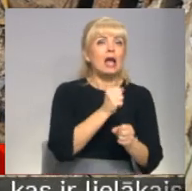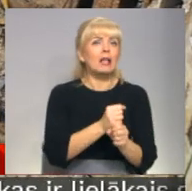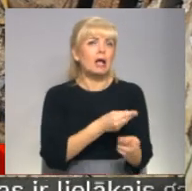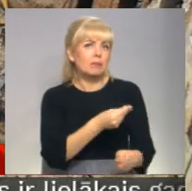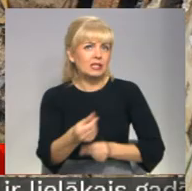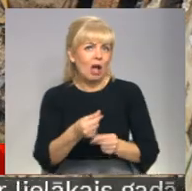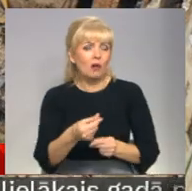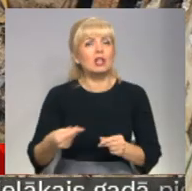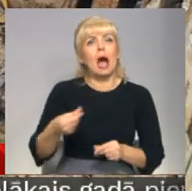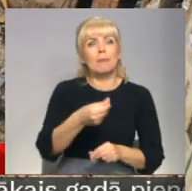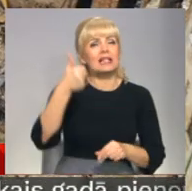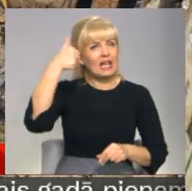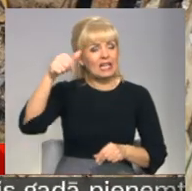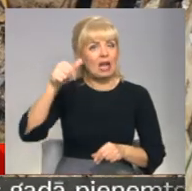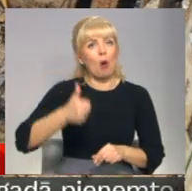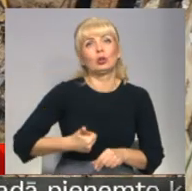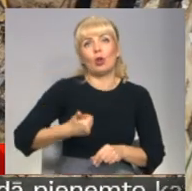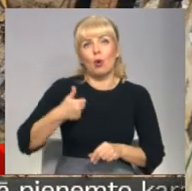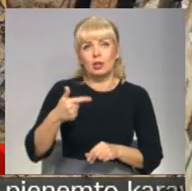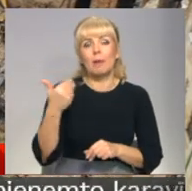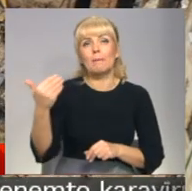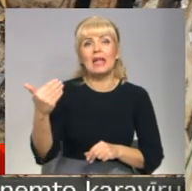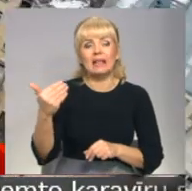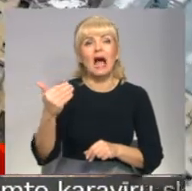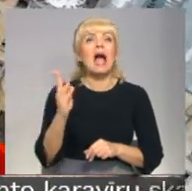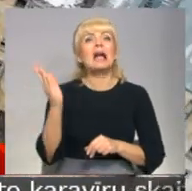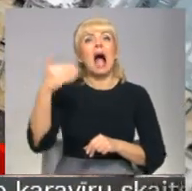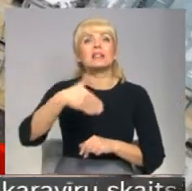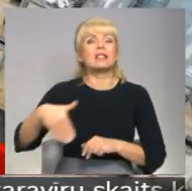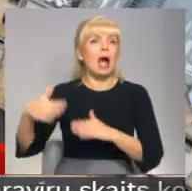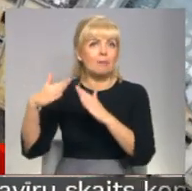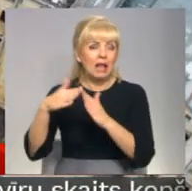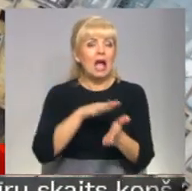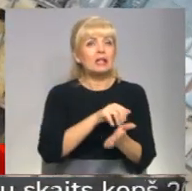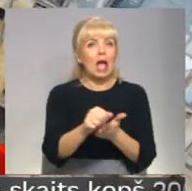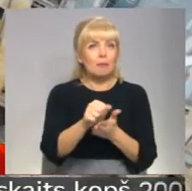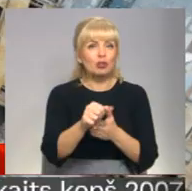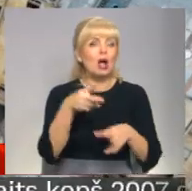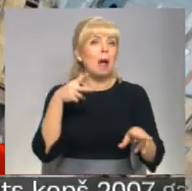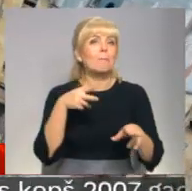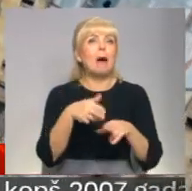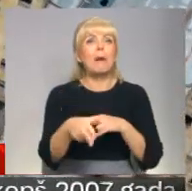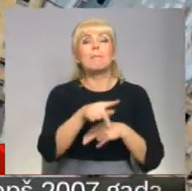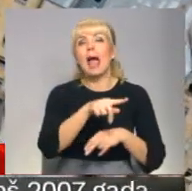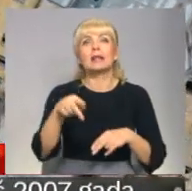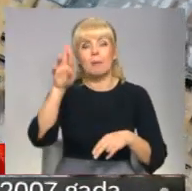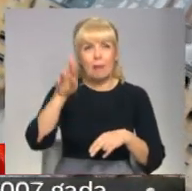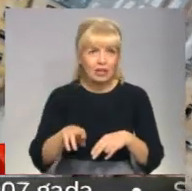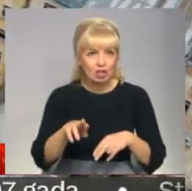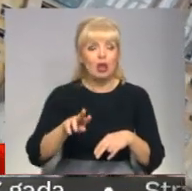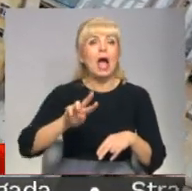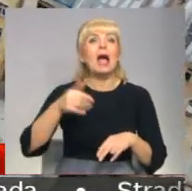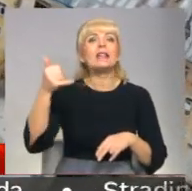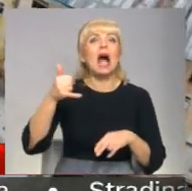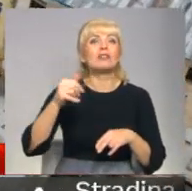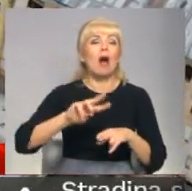sedz Igaunijas uzņēmums, kam pieder ēka Kalnciem ielā. Demontāžu plānots pabeigt mēnešu laikā, lai janvāra otrajā pusē